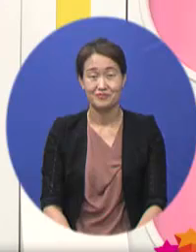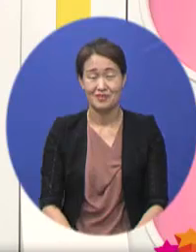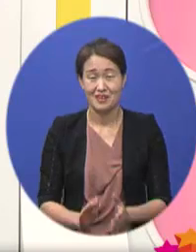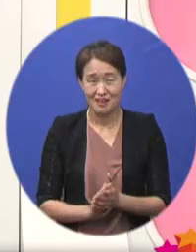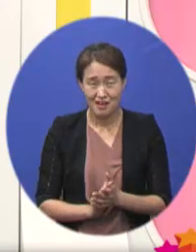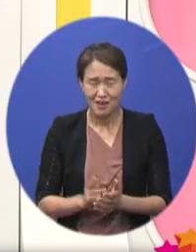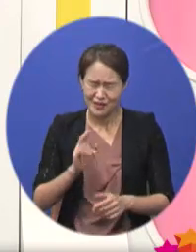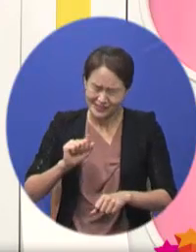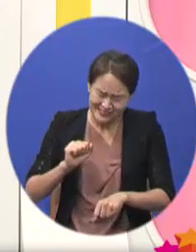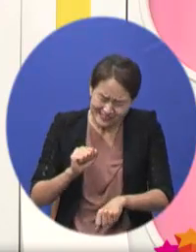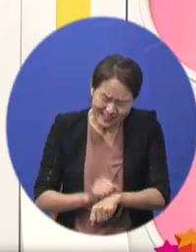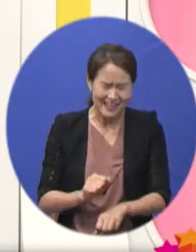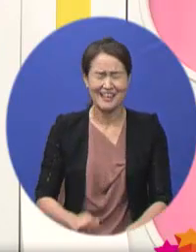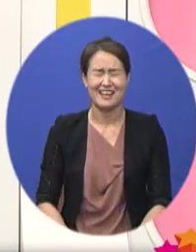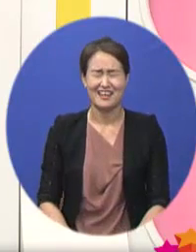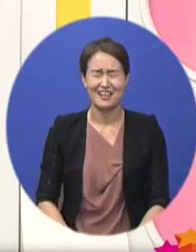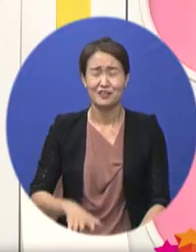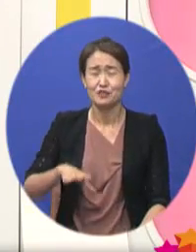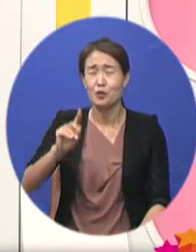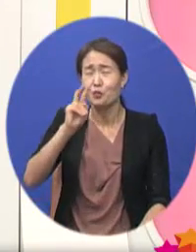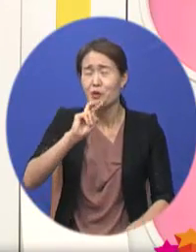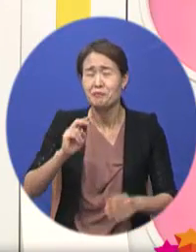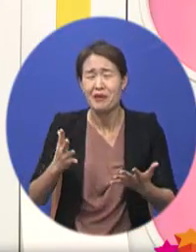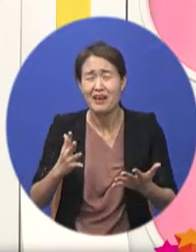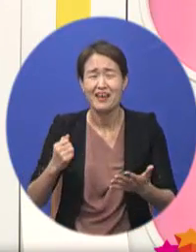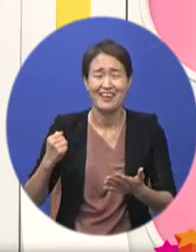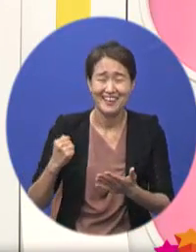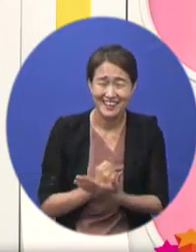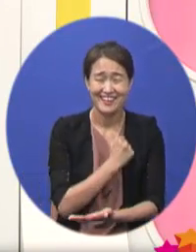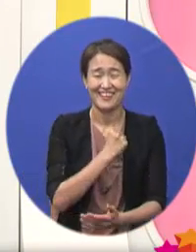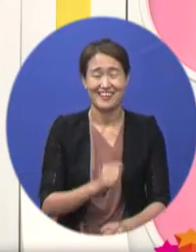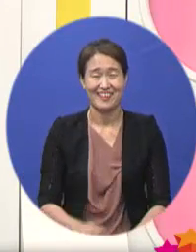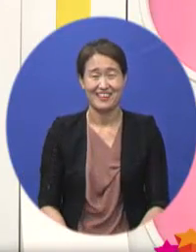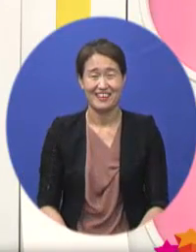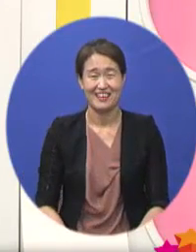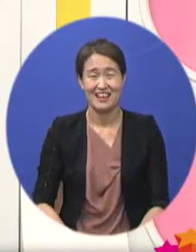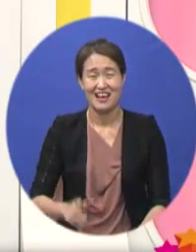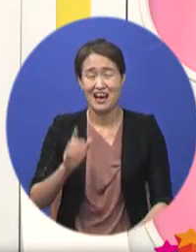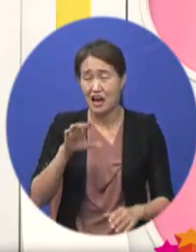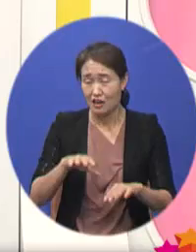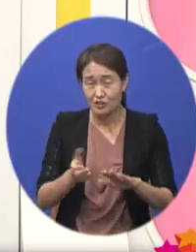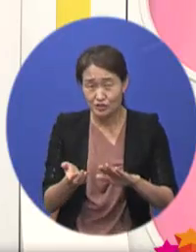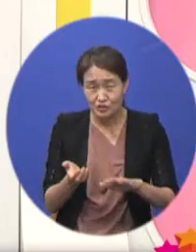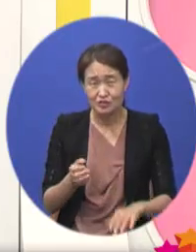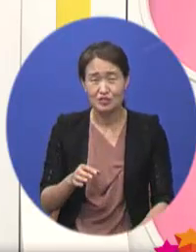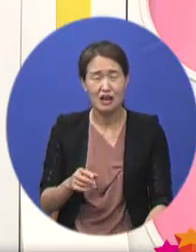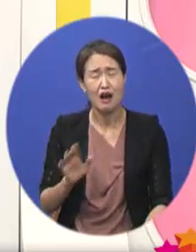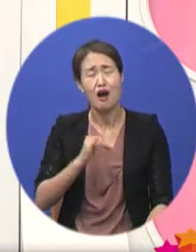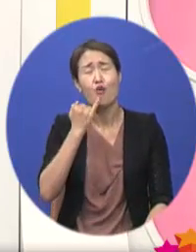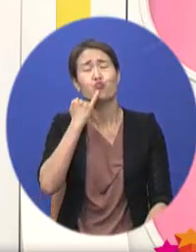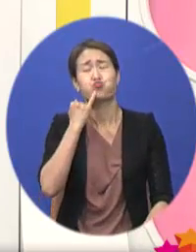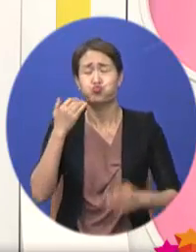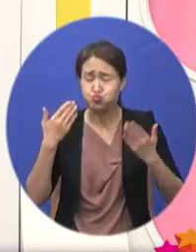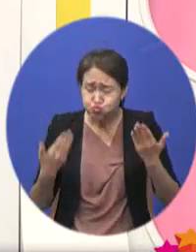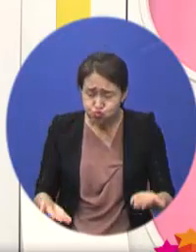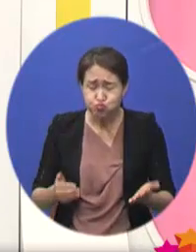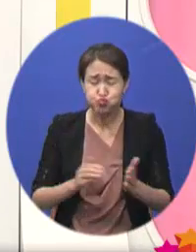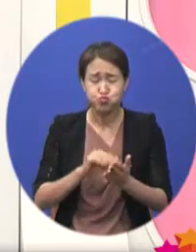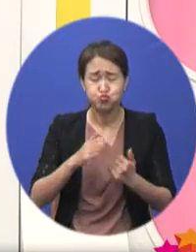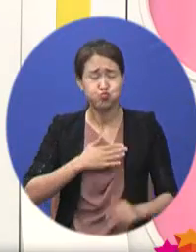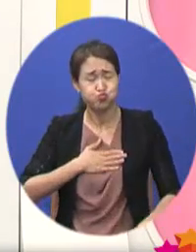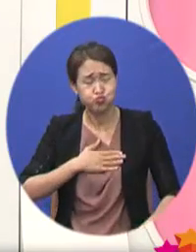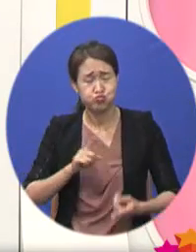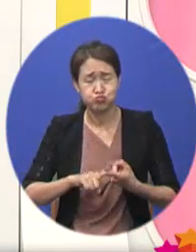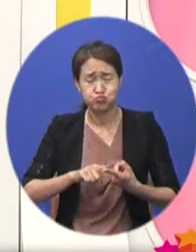와 이렇게 잘하시는 노래를 앞에 조금 놓치셔서 네. 너무 아쉽습니다. 앞에 조금 놓쳐가지고 야. 좀 쉬었다 할 수도 있는 것이지 뭐 그거 가지고. 아, 그러니까요. 네.